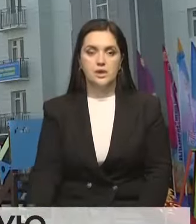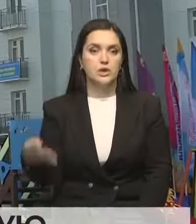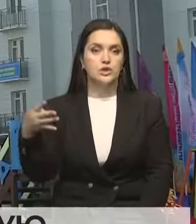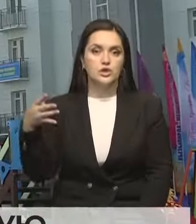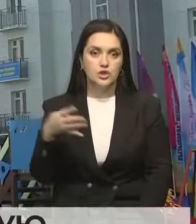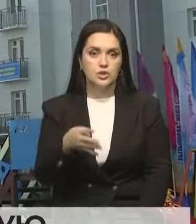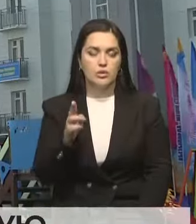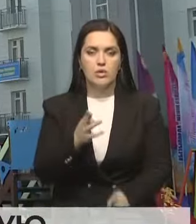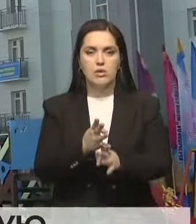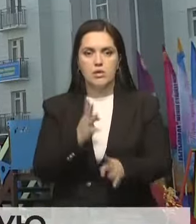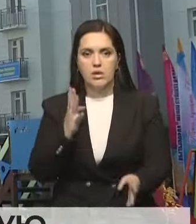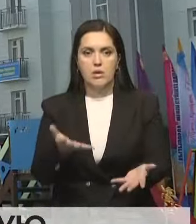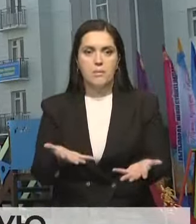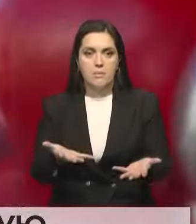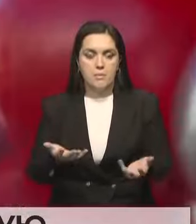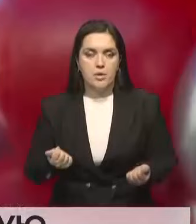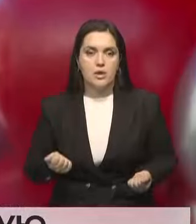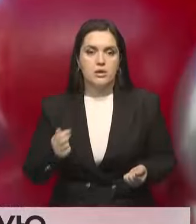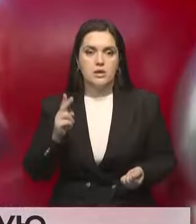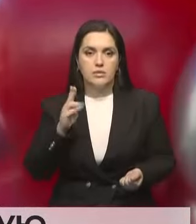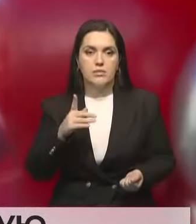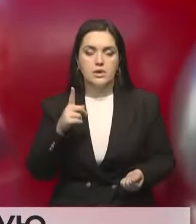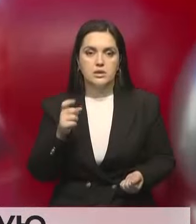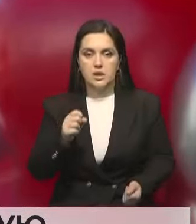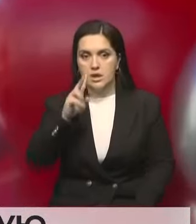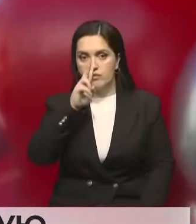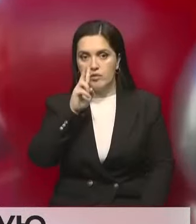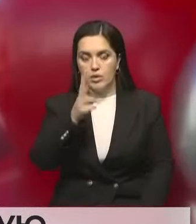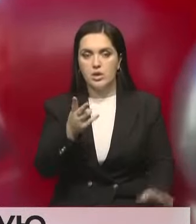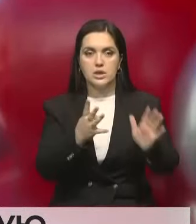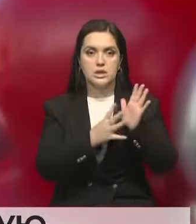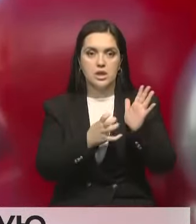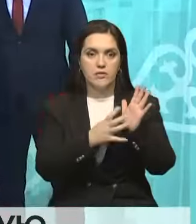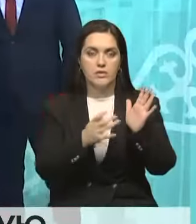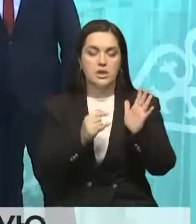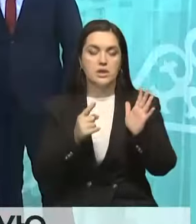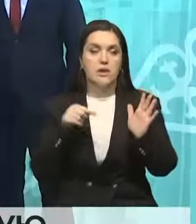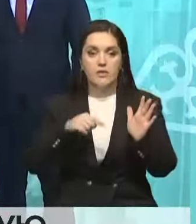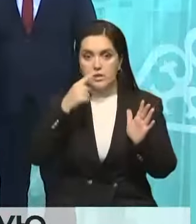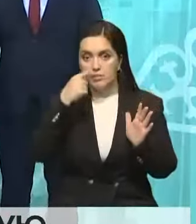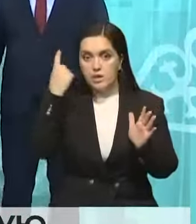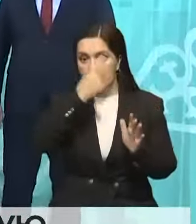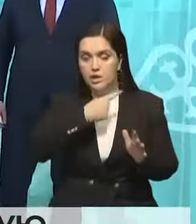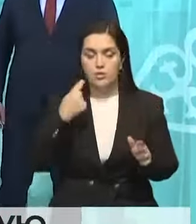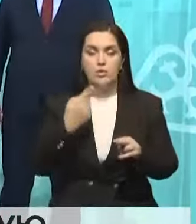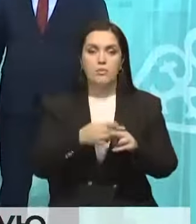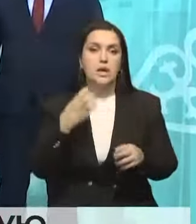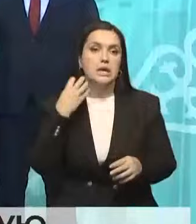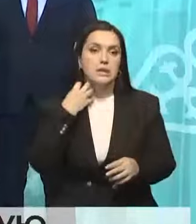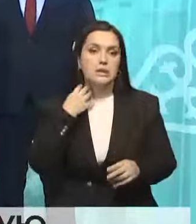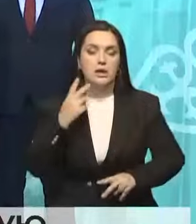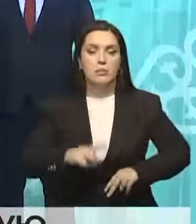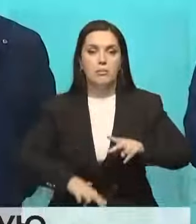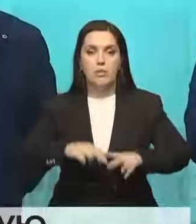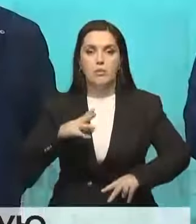4000 очередников получили долгожданное жилье в регионе за последние 2 года. 900 из них в этом году. Сегодня на левобережье Кызылорды ввели в строй